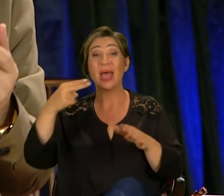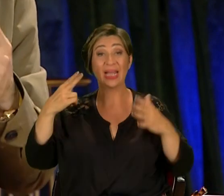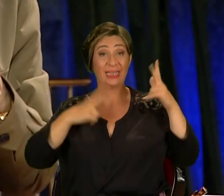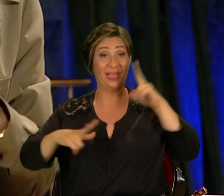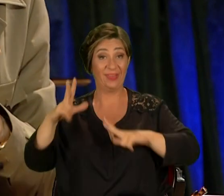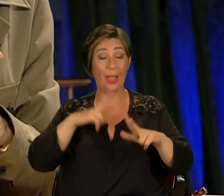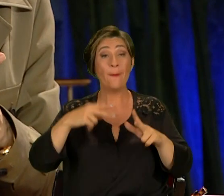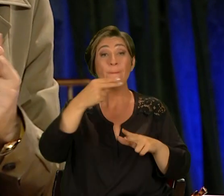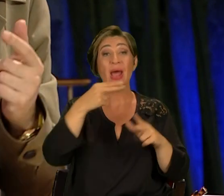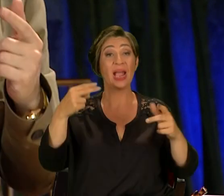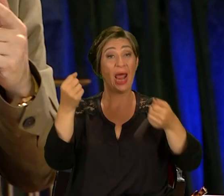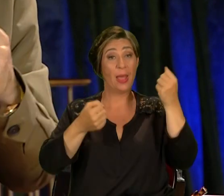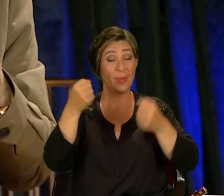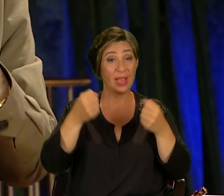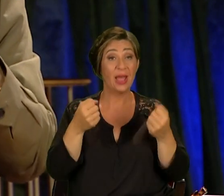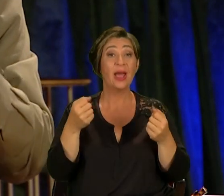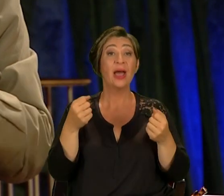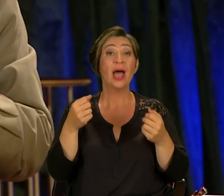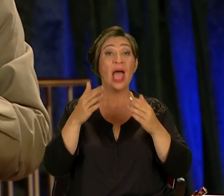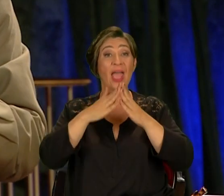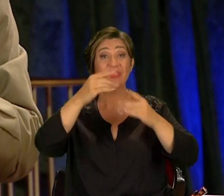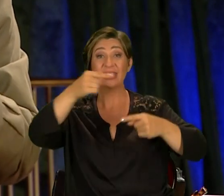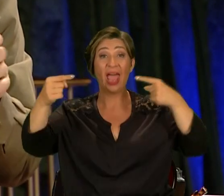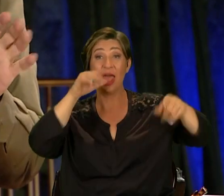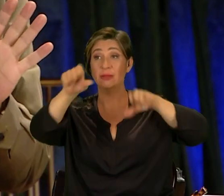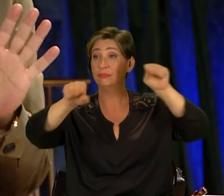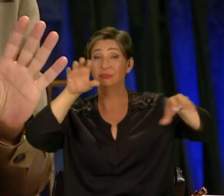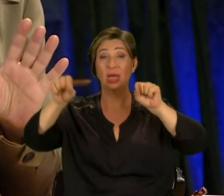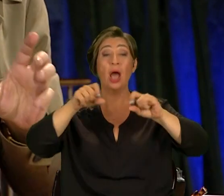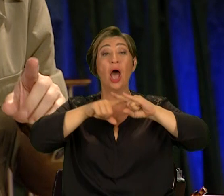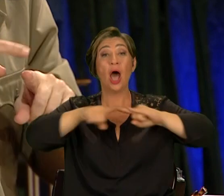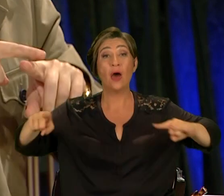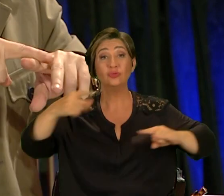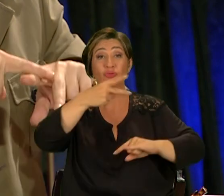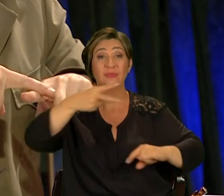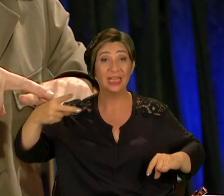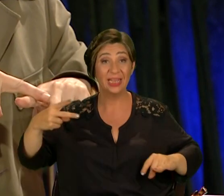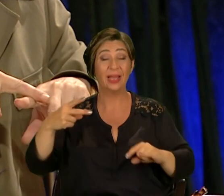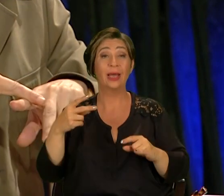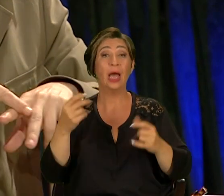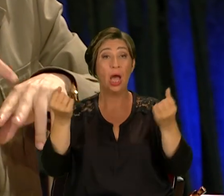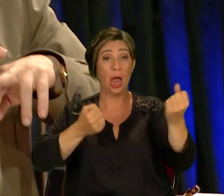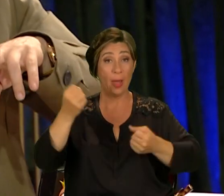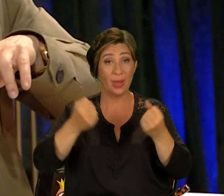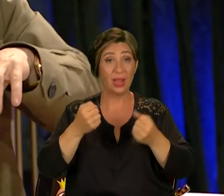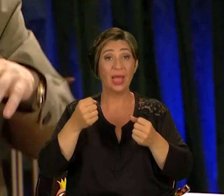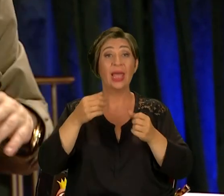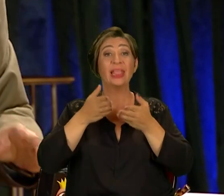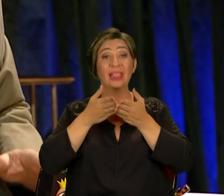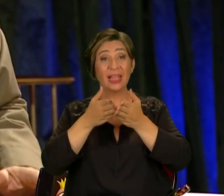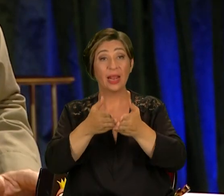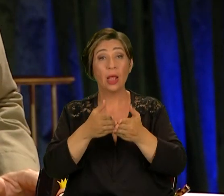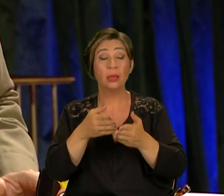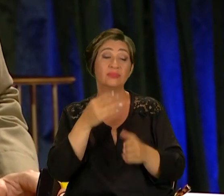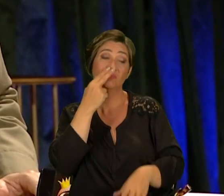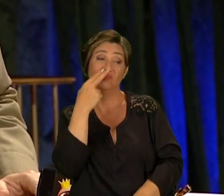giysilere, marka arabalara ve apartman dairelerine ve havuzlu villalara ve arabalara ve teknelere